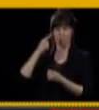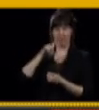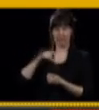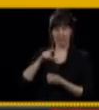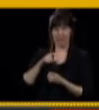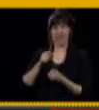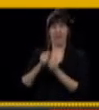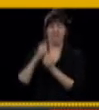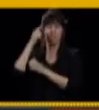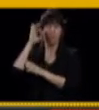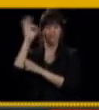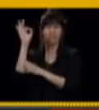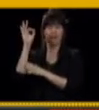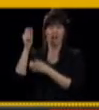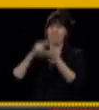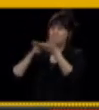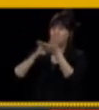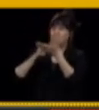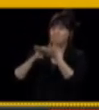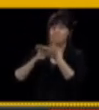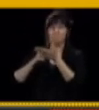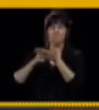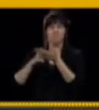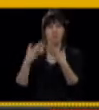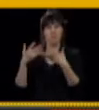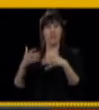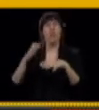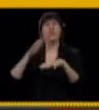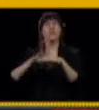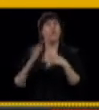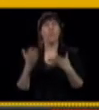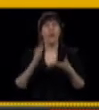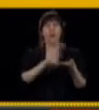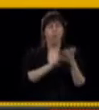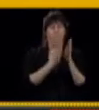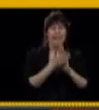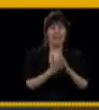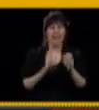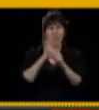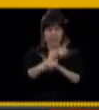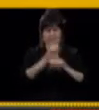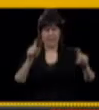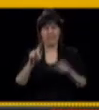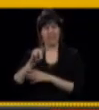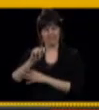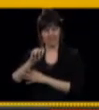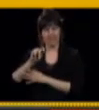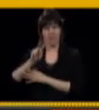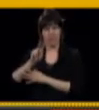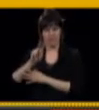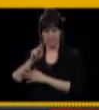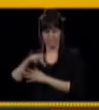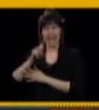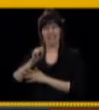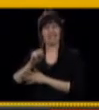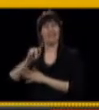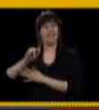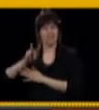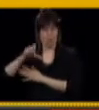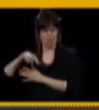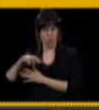pour leur remise de tps et tvq donc évidemment le 31 mars arrive donc